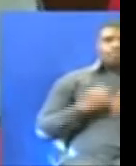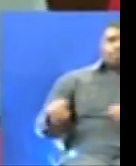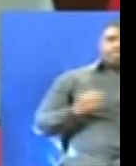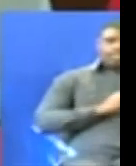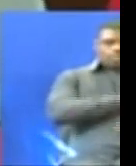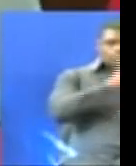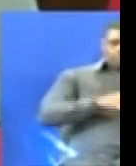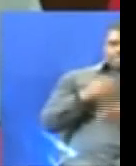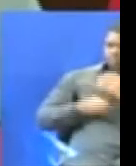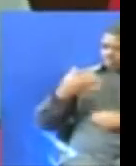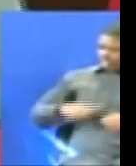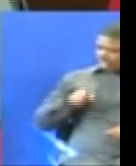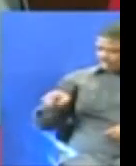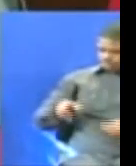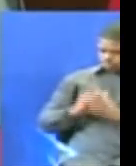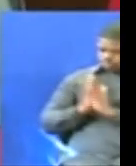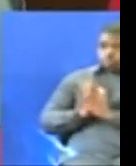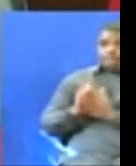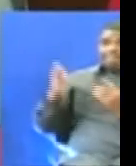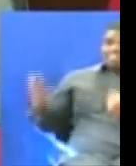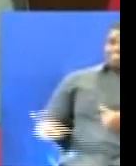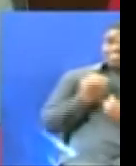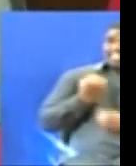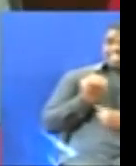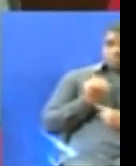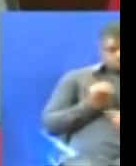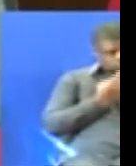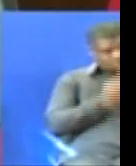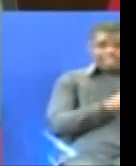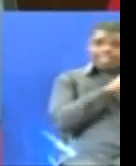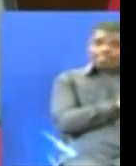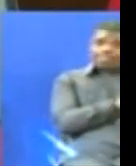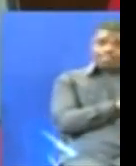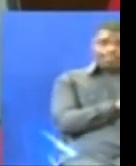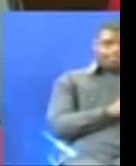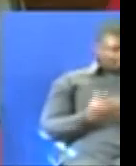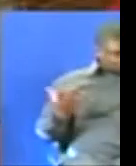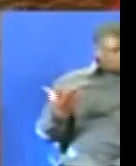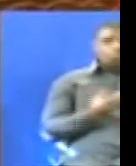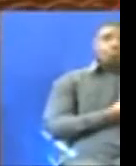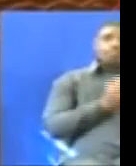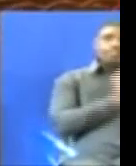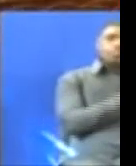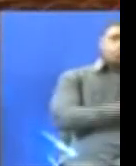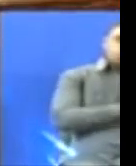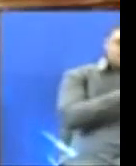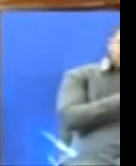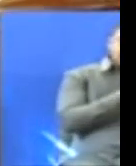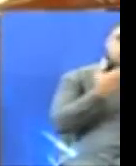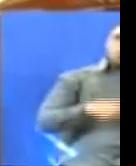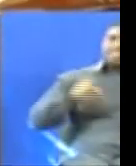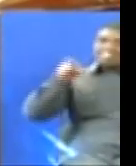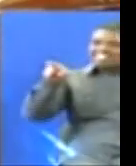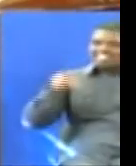kwenye wizara hii, kwani mafanikio haya yanaonekana kwenye wizara hii iko umoja wao, kuanzia waziri na naibu waziri na